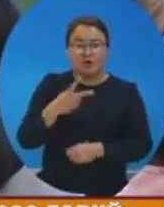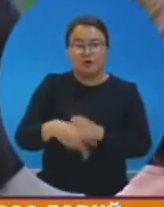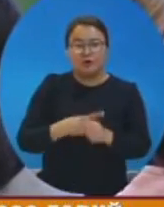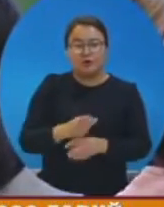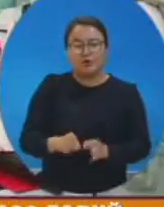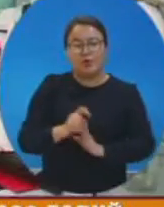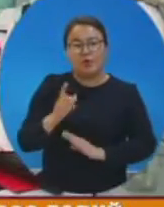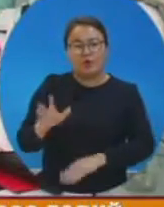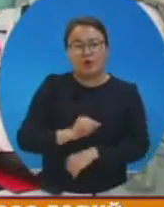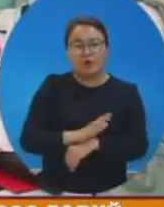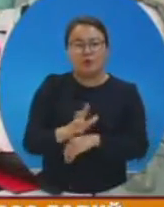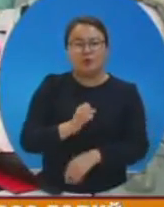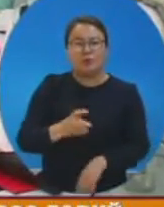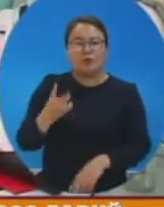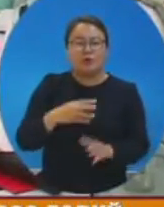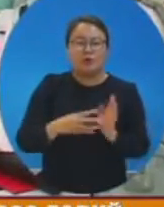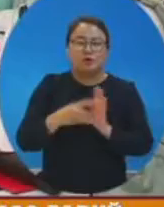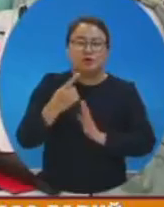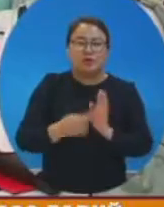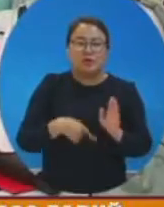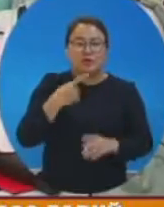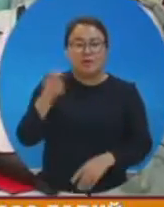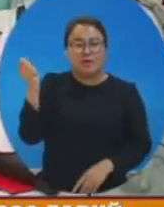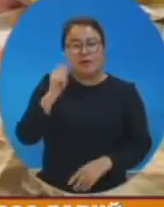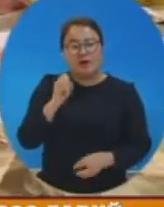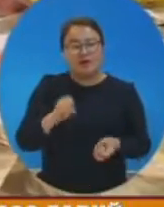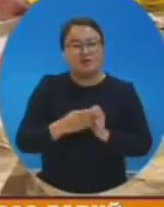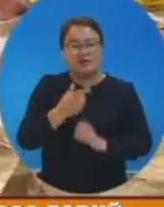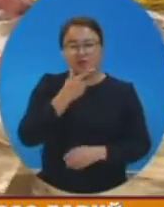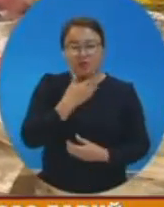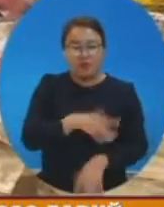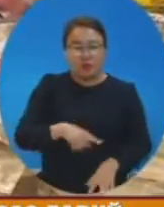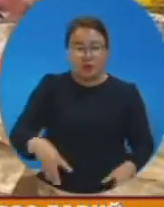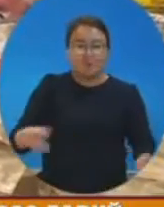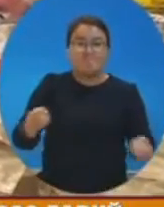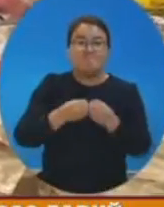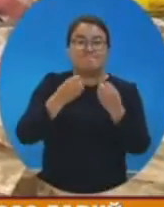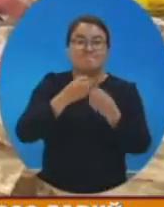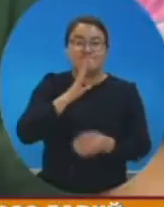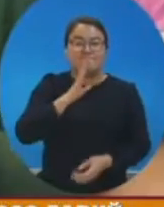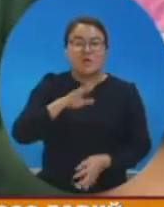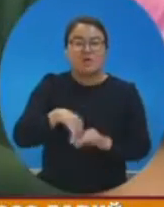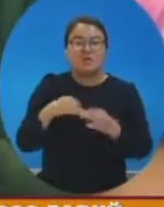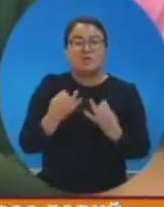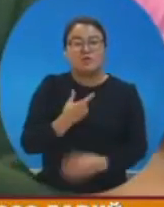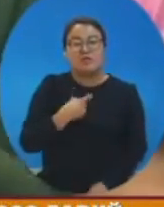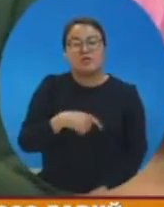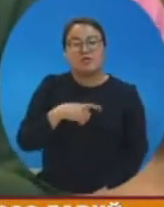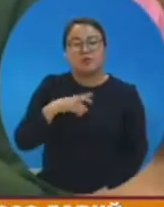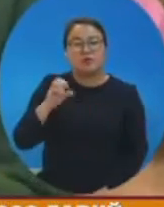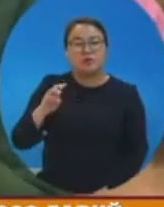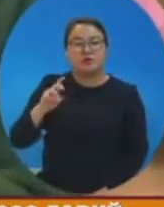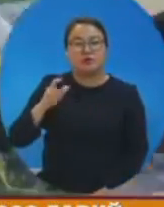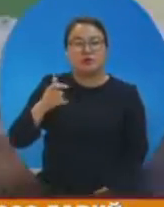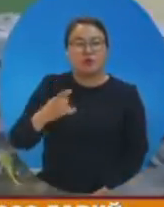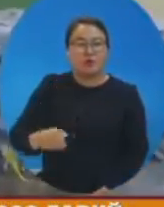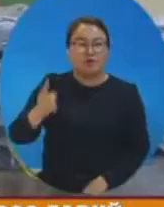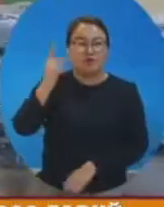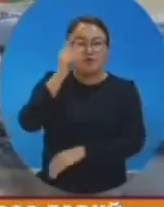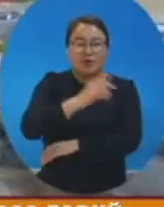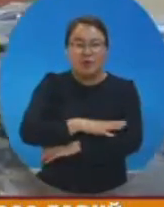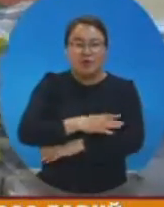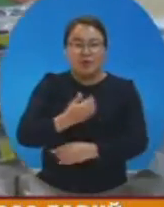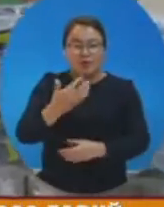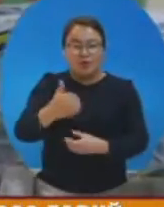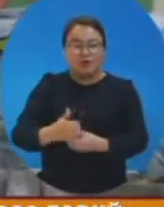жилийн хугацаанд цар тахлаас болж 9-р сарын 1-ний баяраа тэмдэглэж чадаагүй хүүхдүүд энэ жил тэмдэглэнэ. Энд улсын хурлын гишүүн Барчуур энэ хичээлийн жил